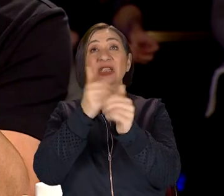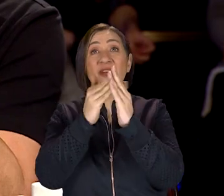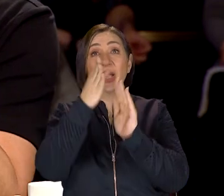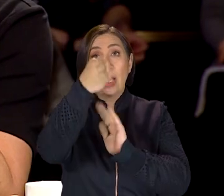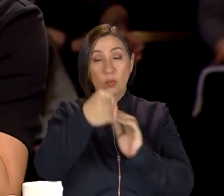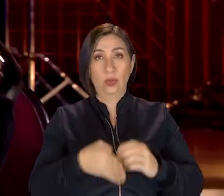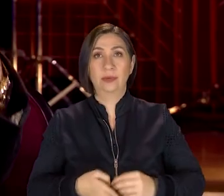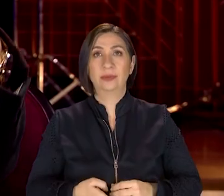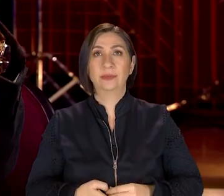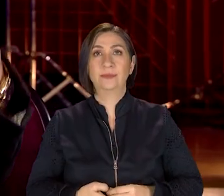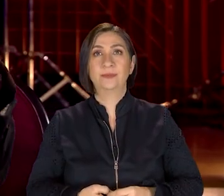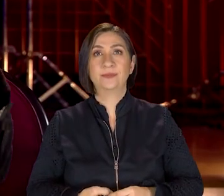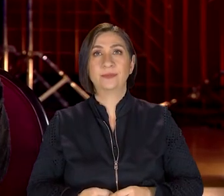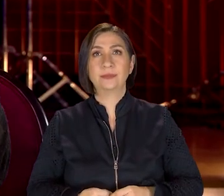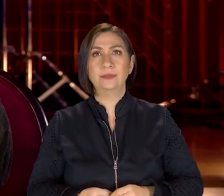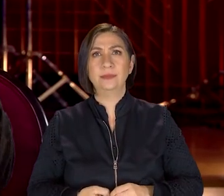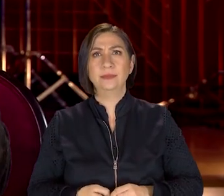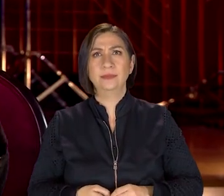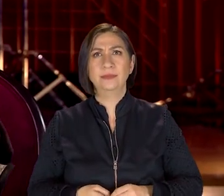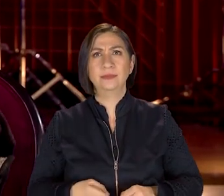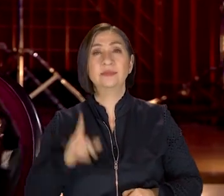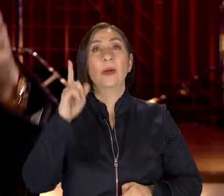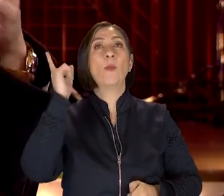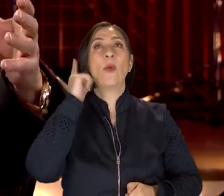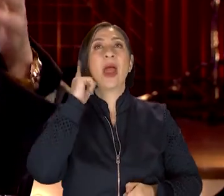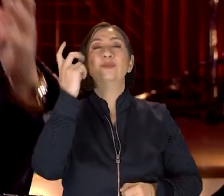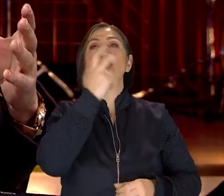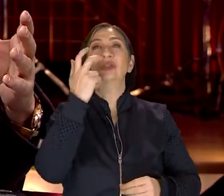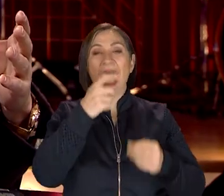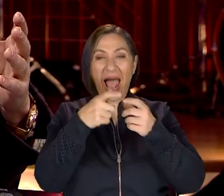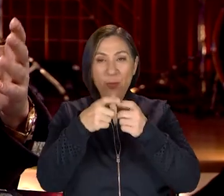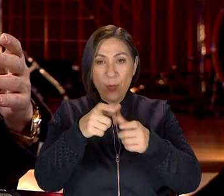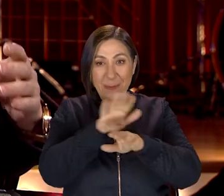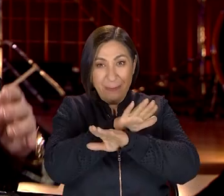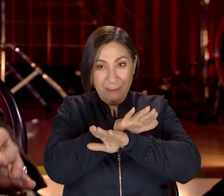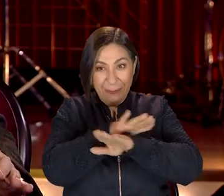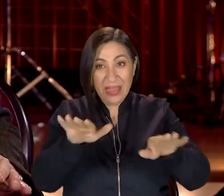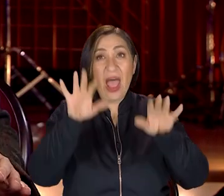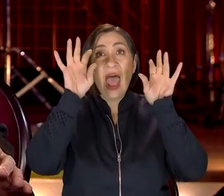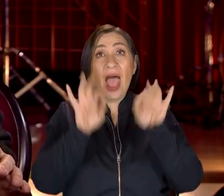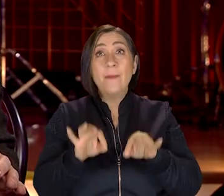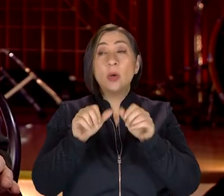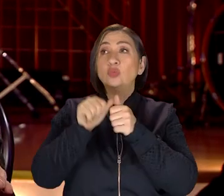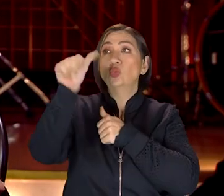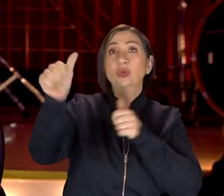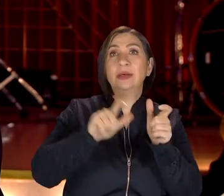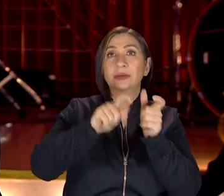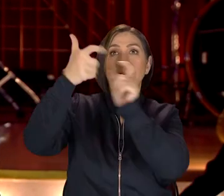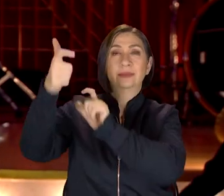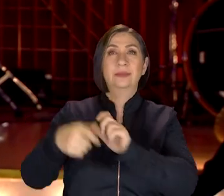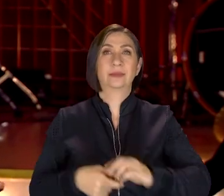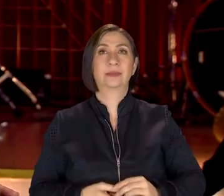geliyordu. Ben hatırlıyorum. Hı. Mesela bir popüler müzik sanatçısı albümü çıkardıktan sonra hemen uzak yerlere